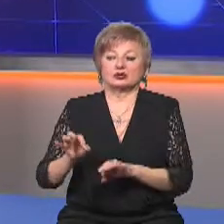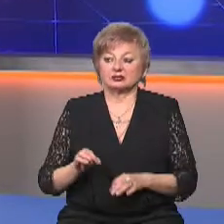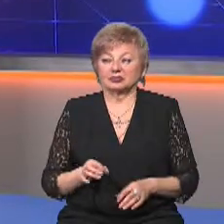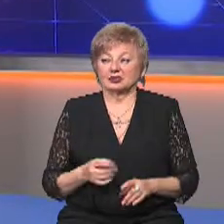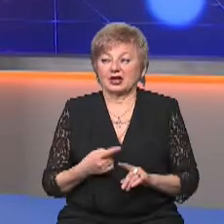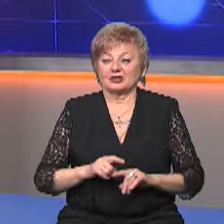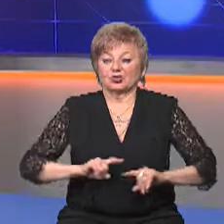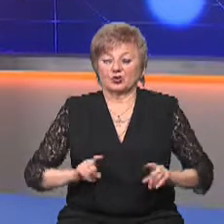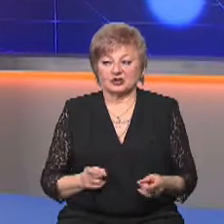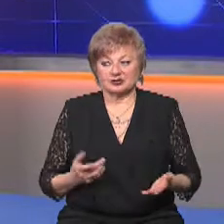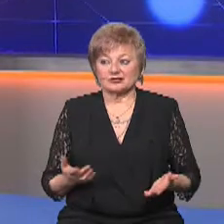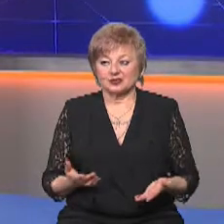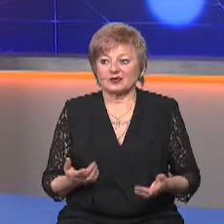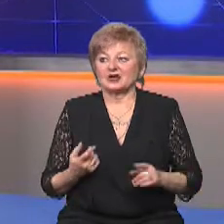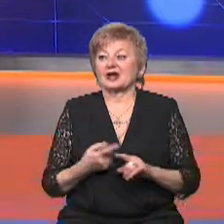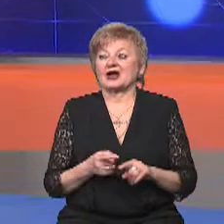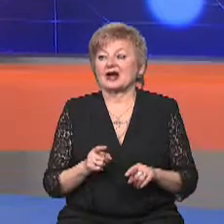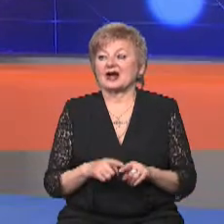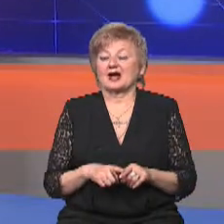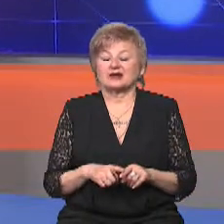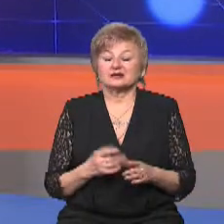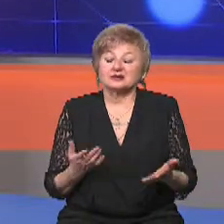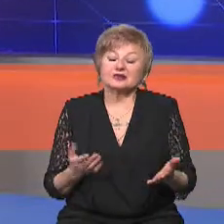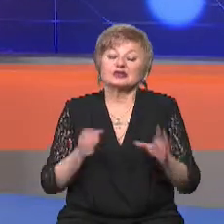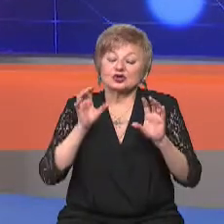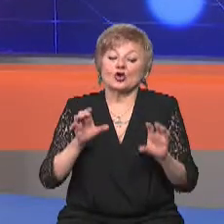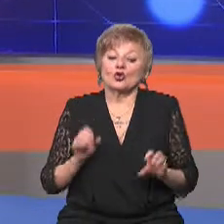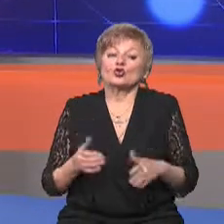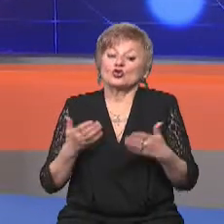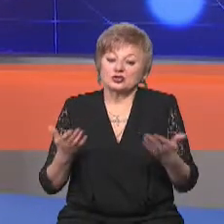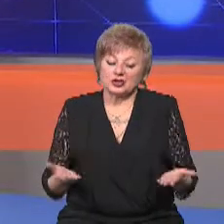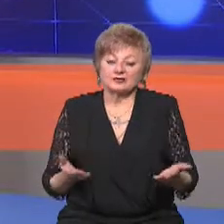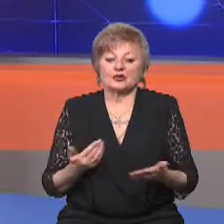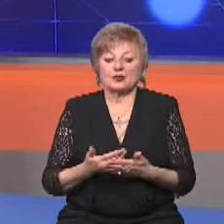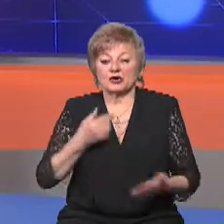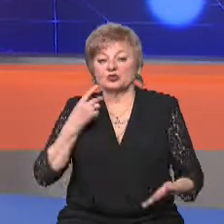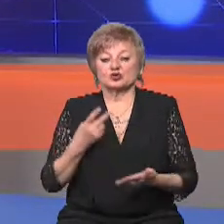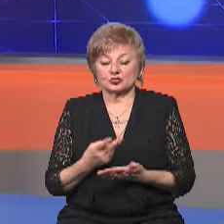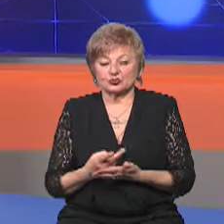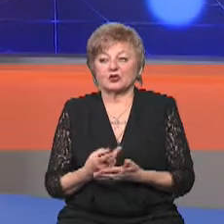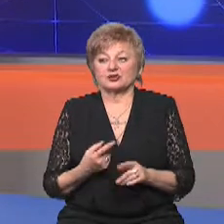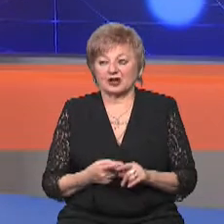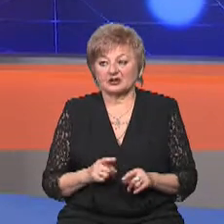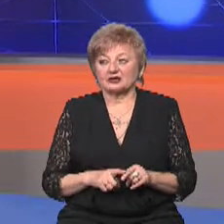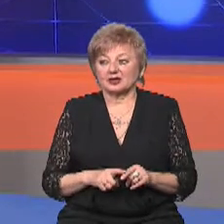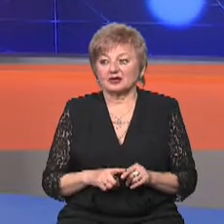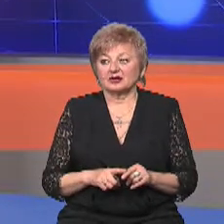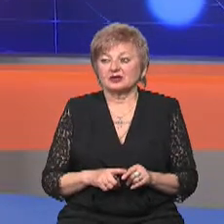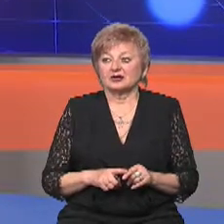випускають цих затриманих. Ну, це недосконалість нашого законодавства, яке, в принципі, передбачає, да, цю альтернативу.